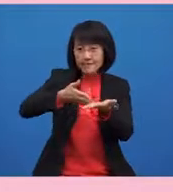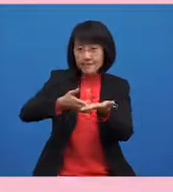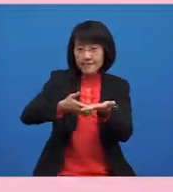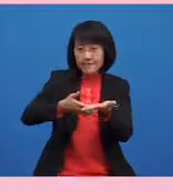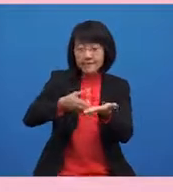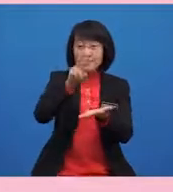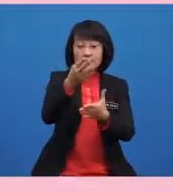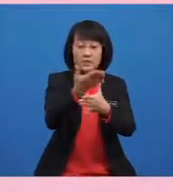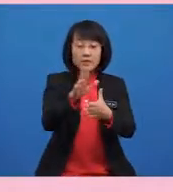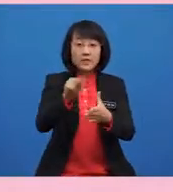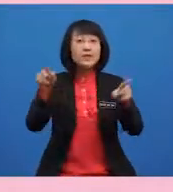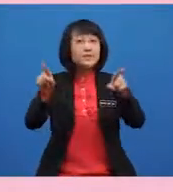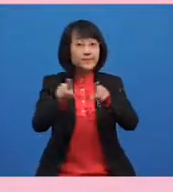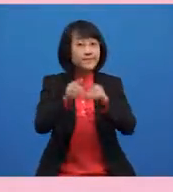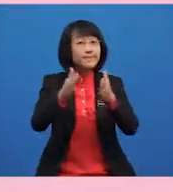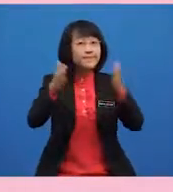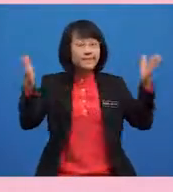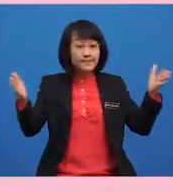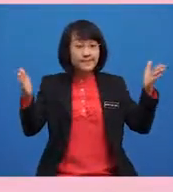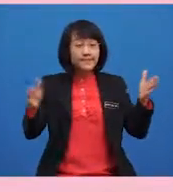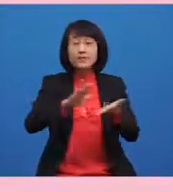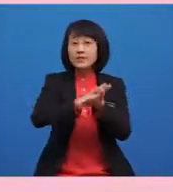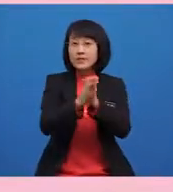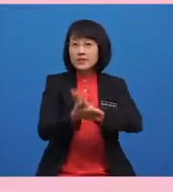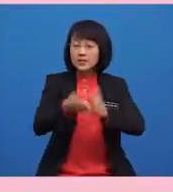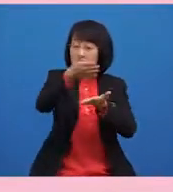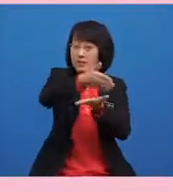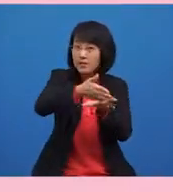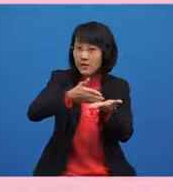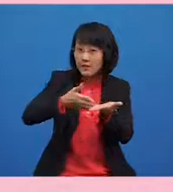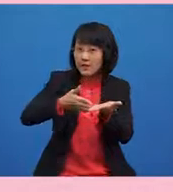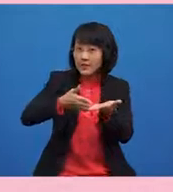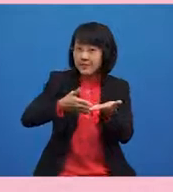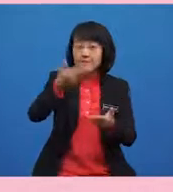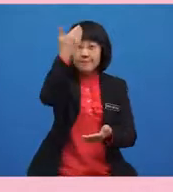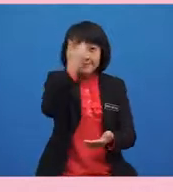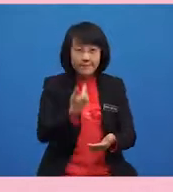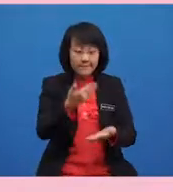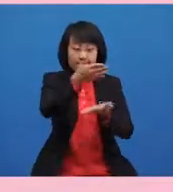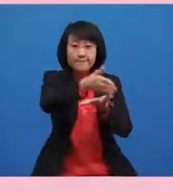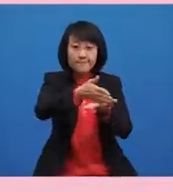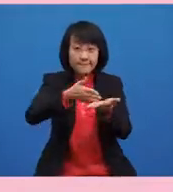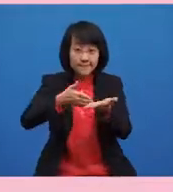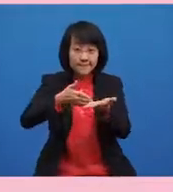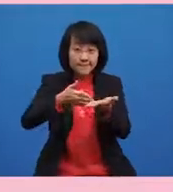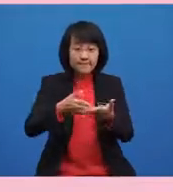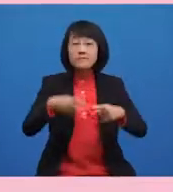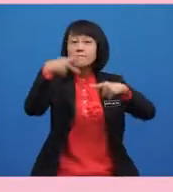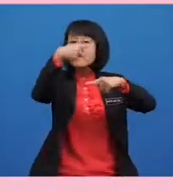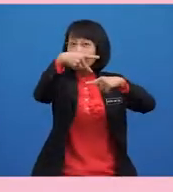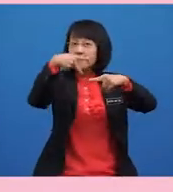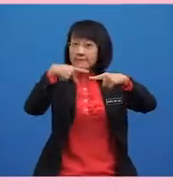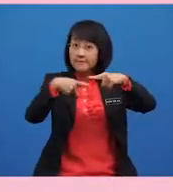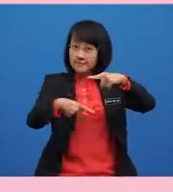yang sama besar menjadi setengah atau separuh. Pecahannya